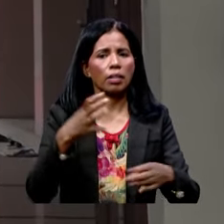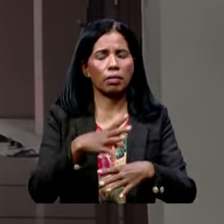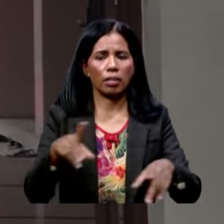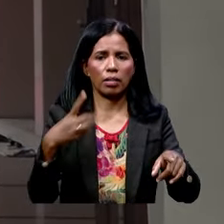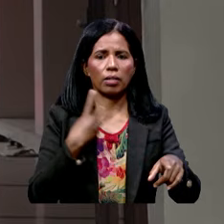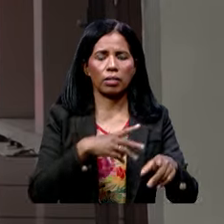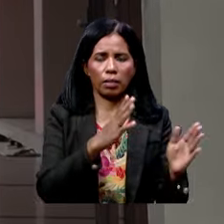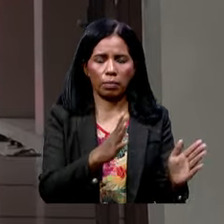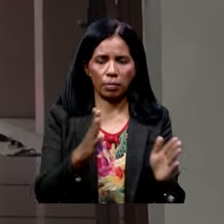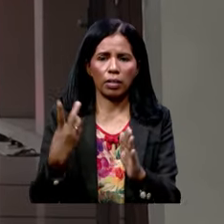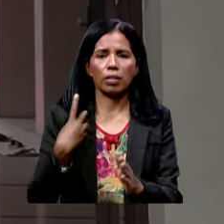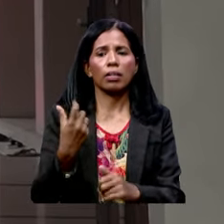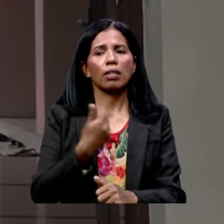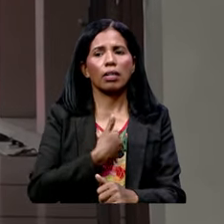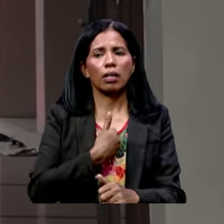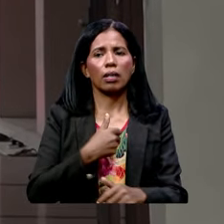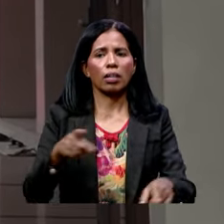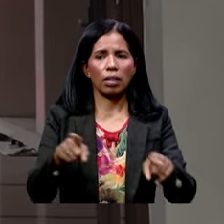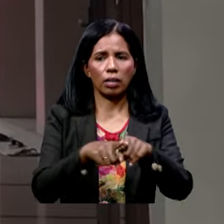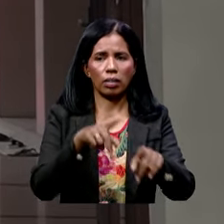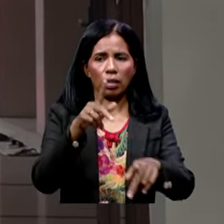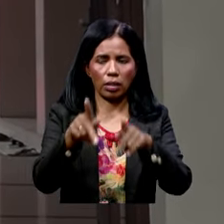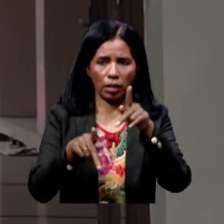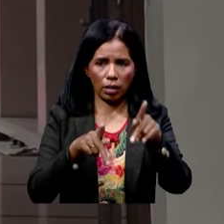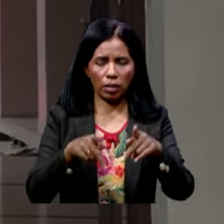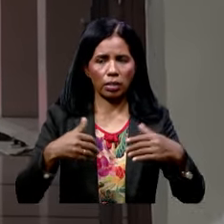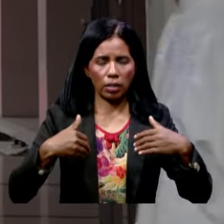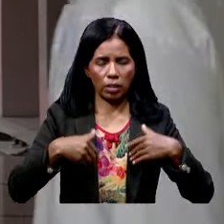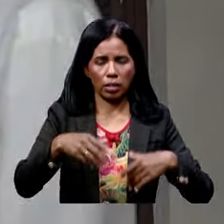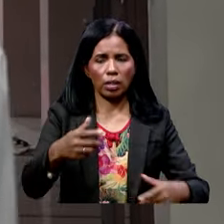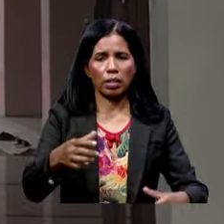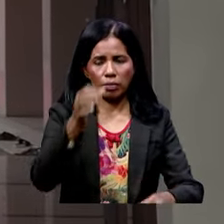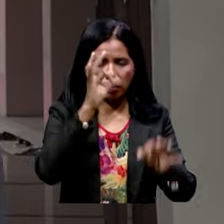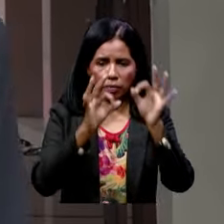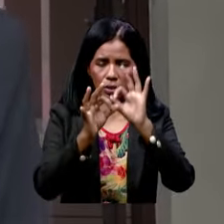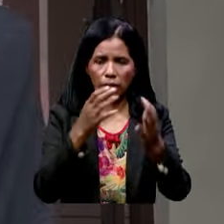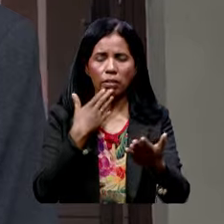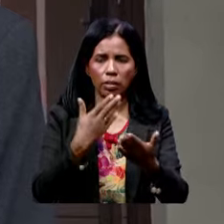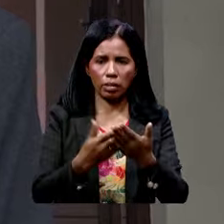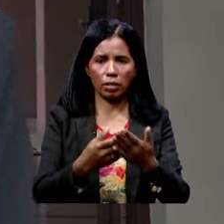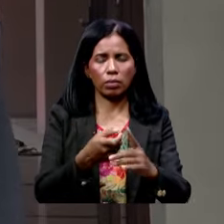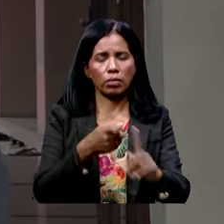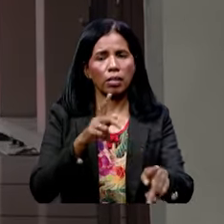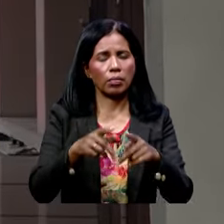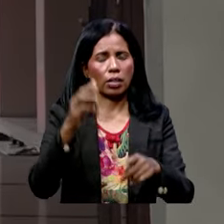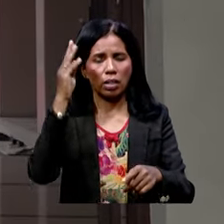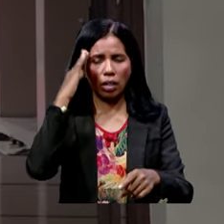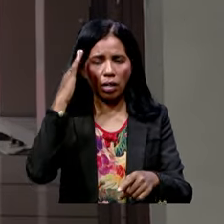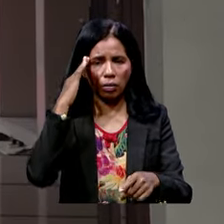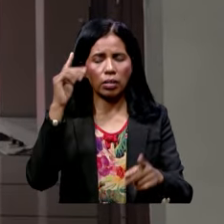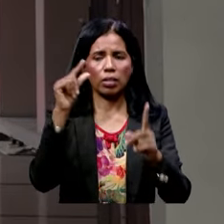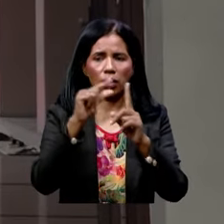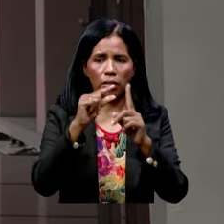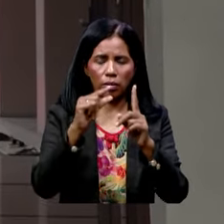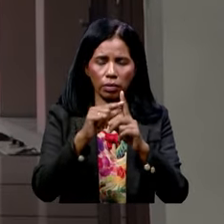tengki prepara ita ni ang hanesa ema ke takwa ema ke iha fe dia antau kumaisa husin ini pensamentu ini lia fuang ho